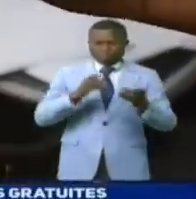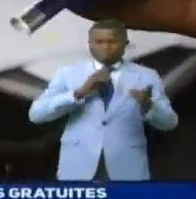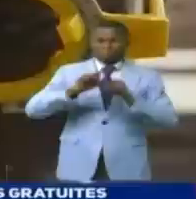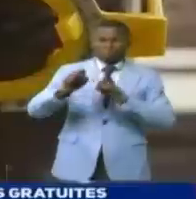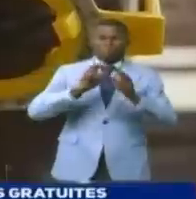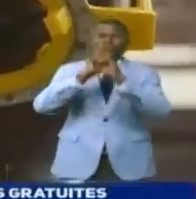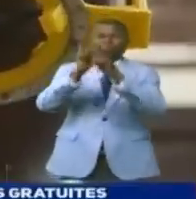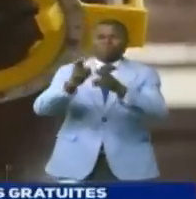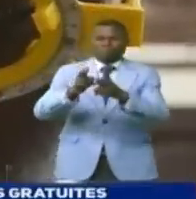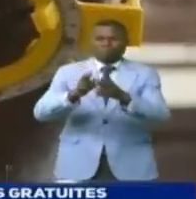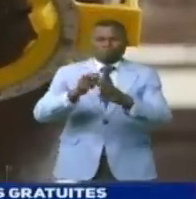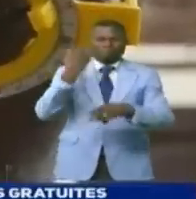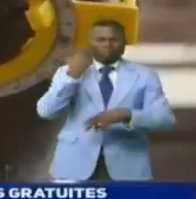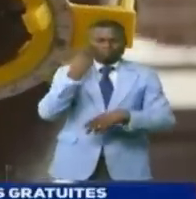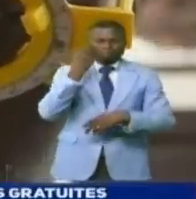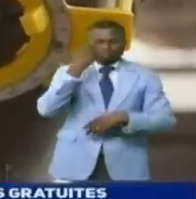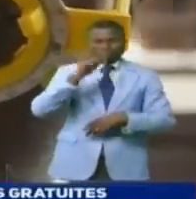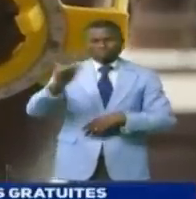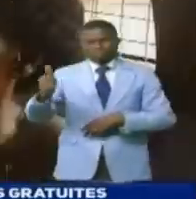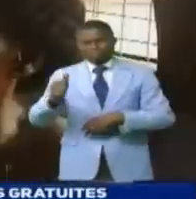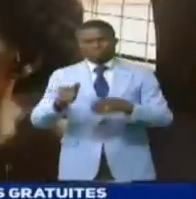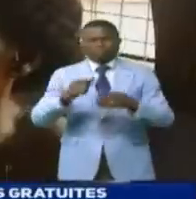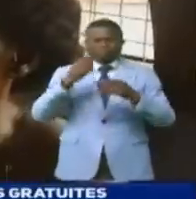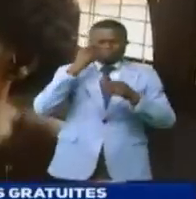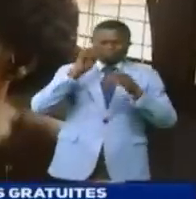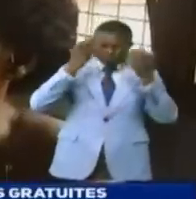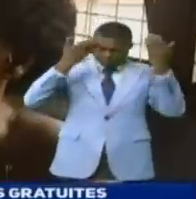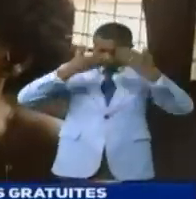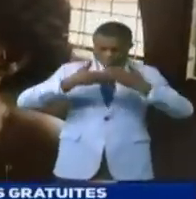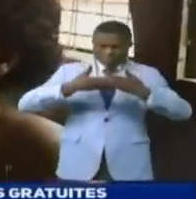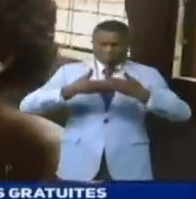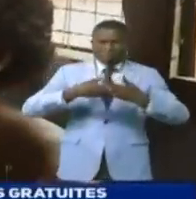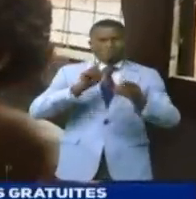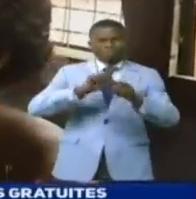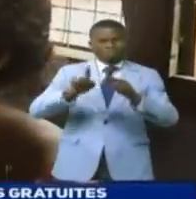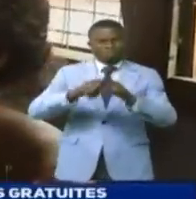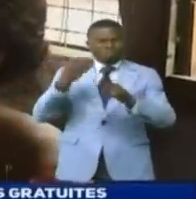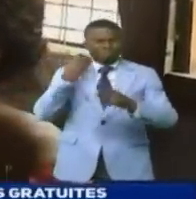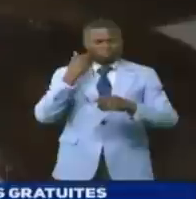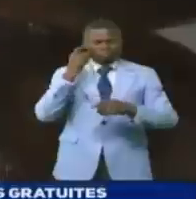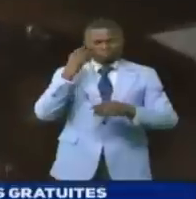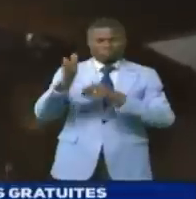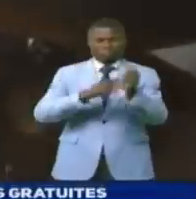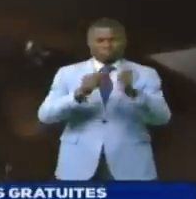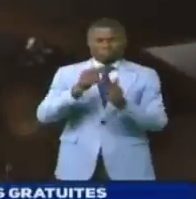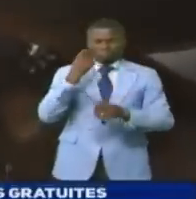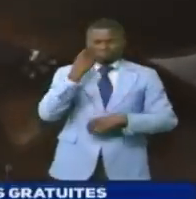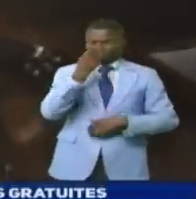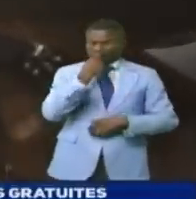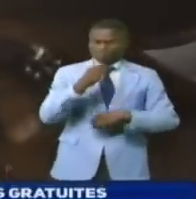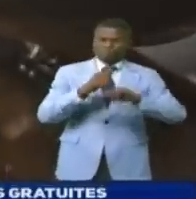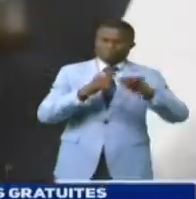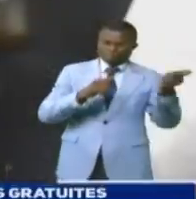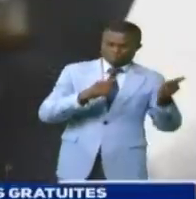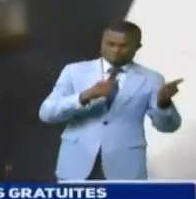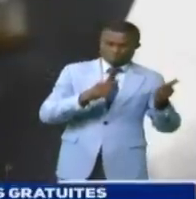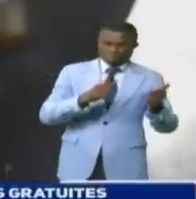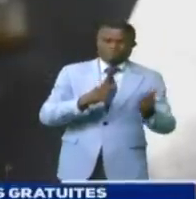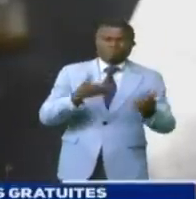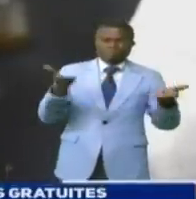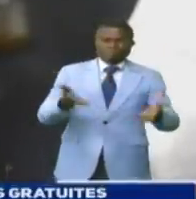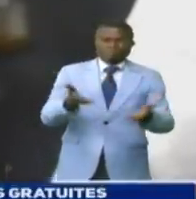diagnostic, cataracte pour les uns, myopie, glaucome, maladie infectieuse de l'œil pour les autres, sont parmi